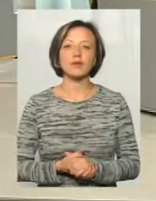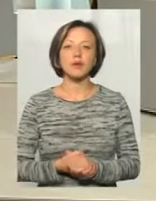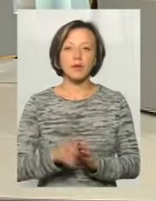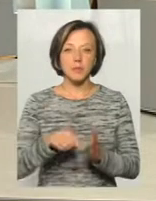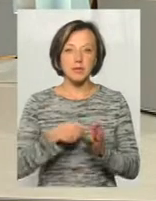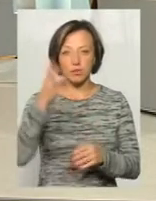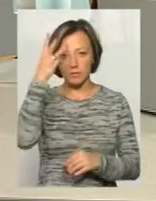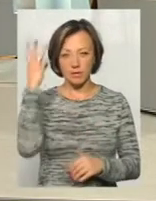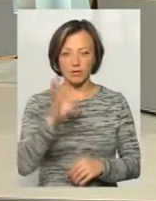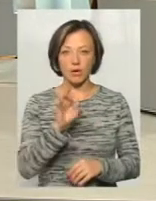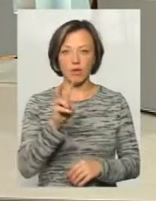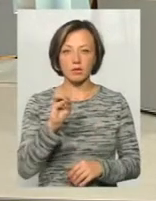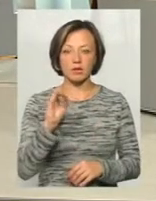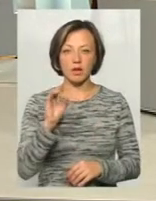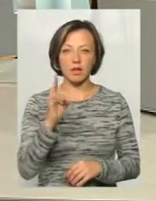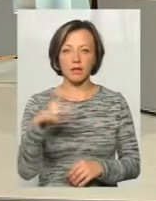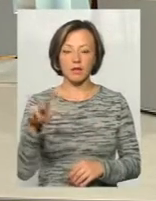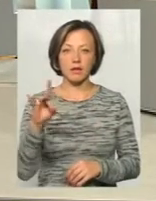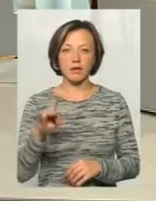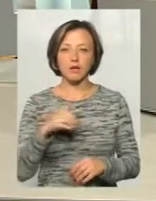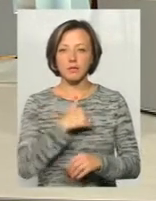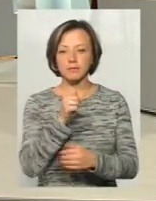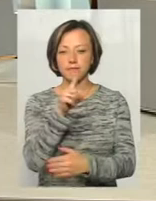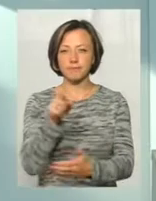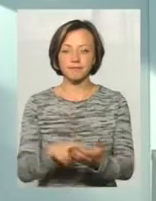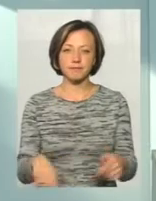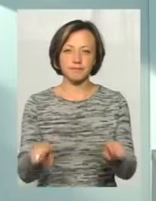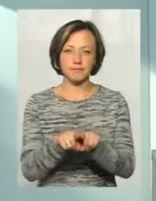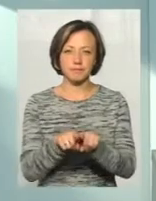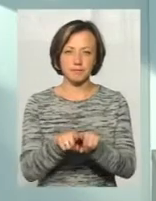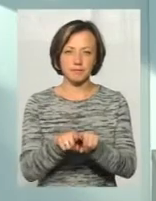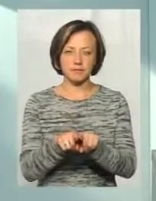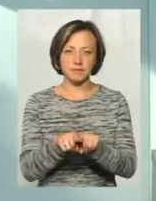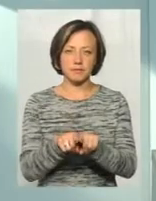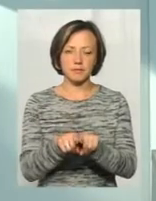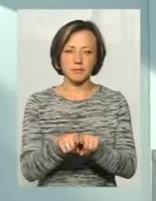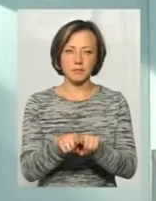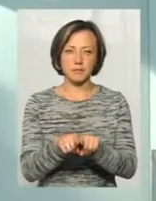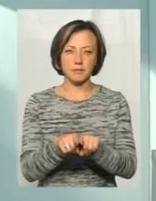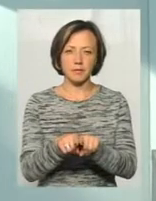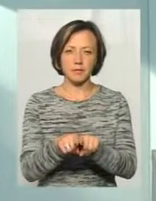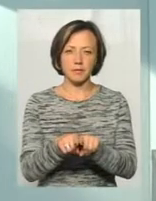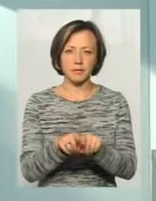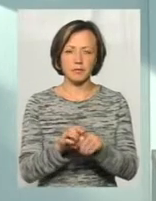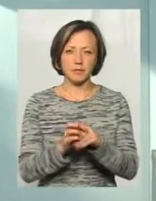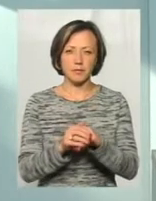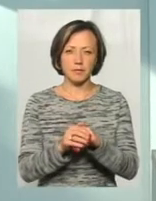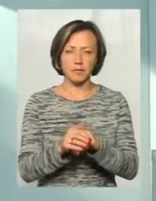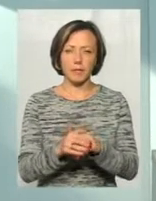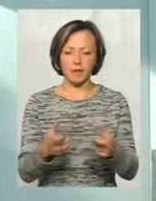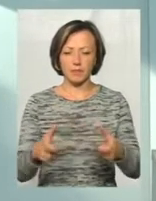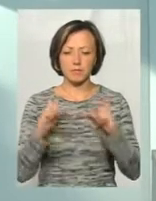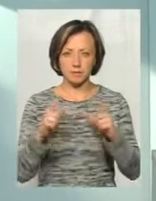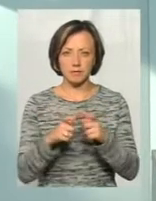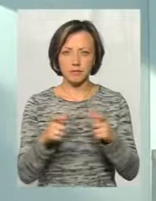Хмельницький. Слухаємо ваше питання. Хотів би питання вам задати таке. От приходять нам оці квитанції, оці